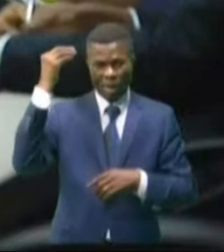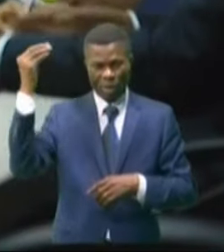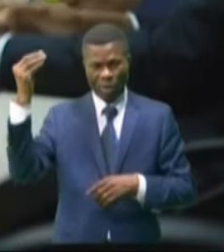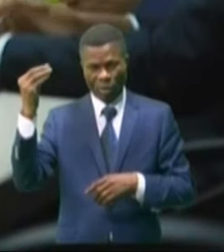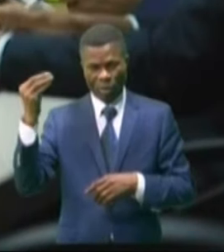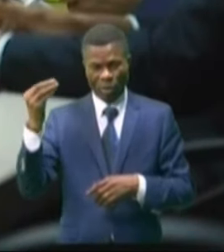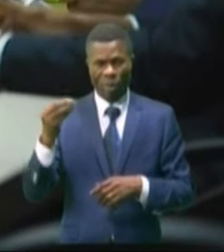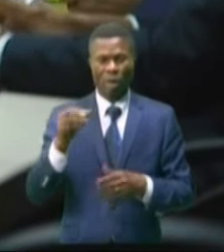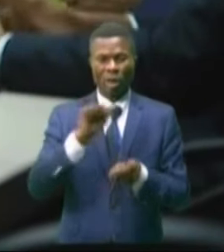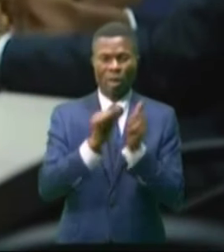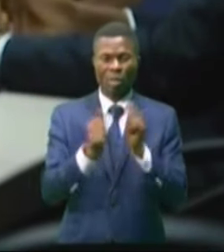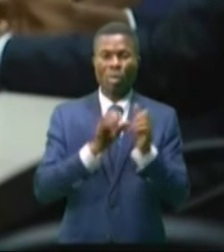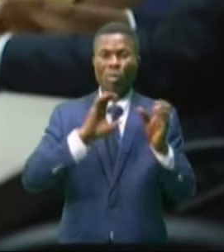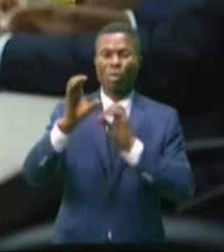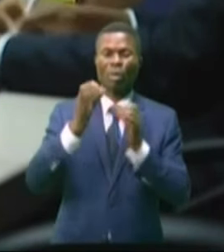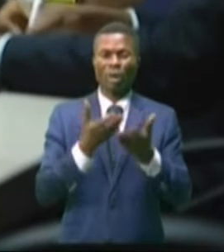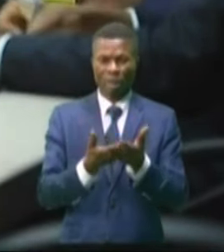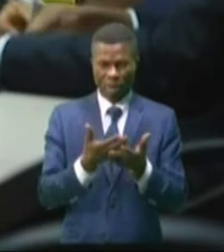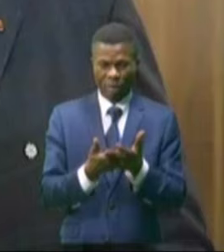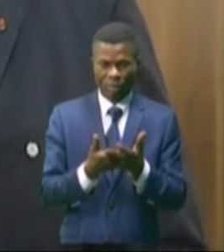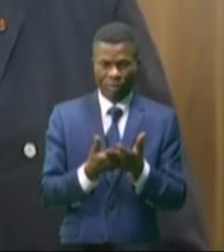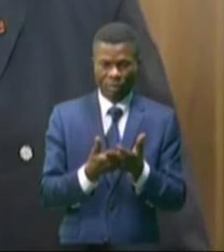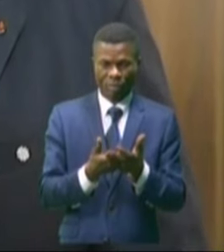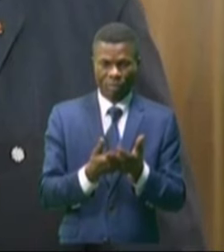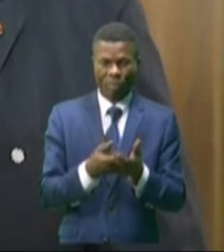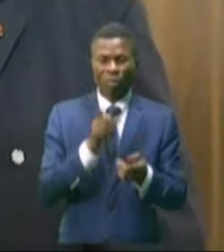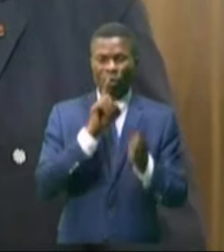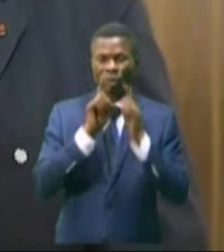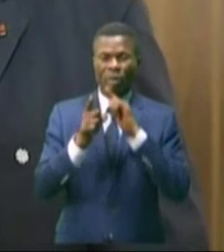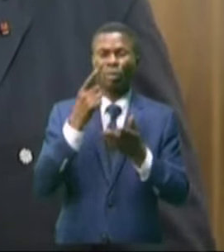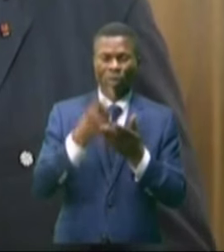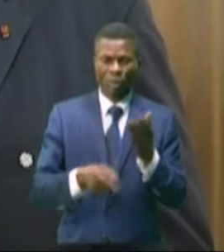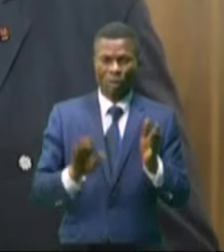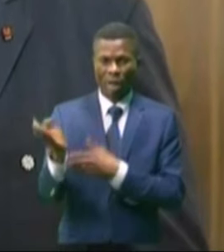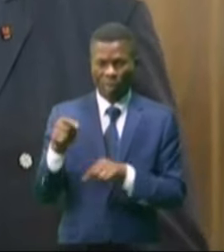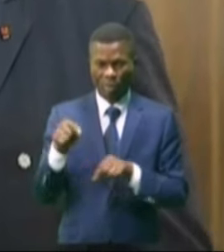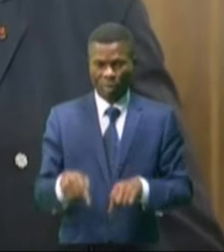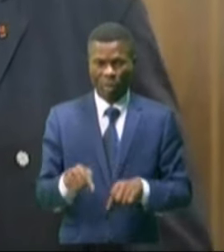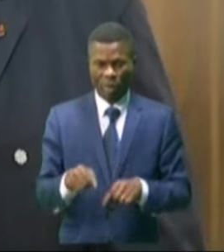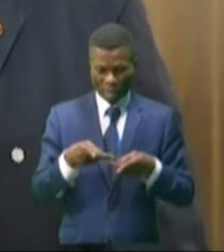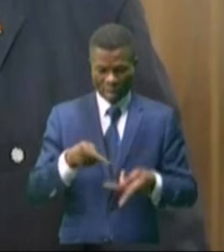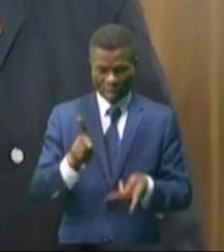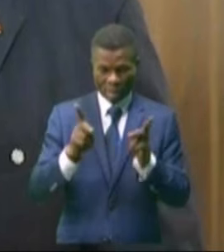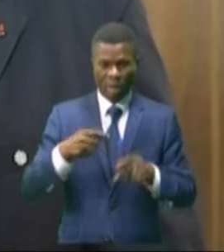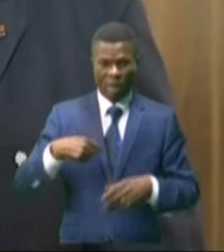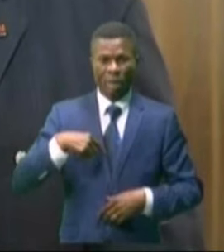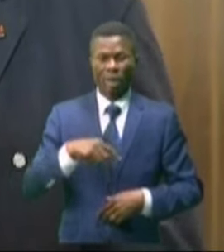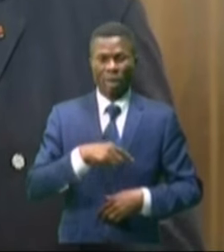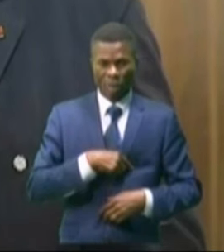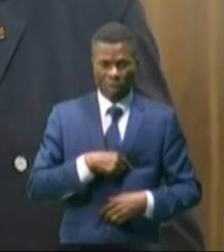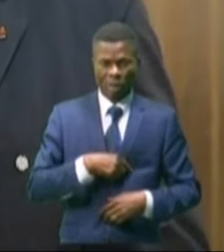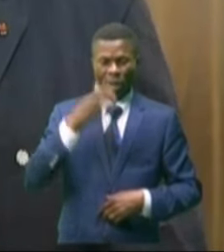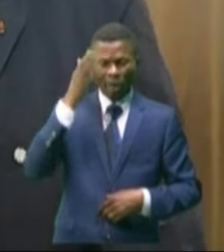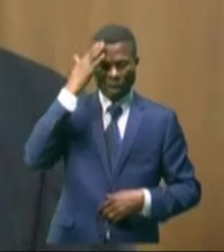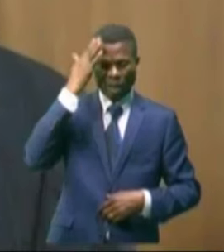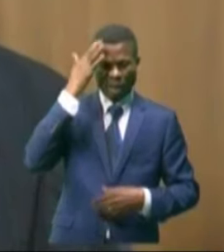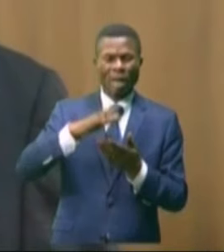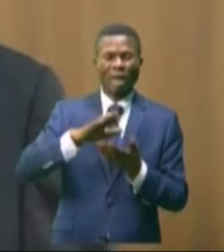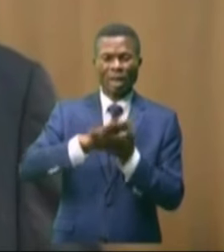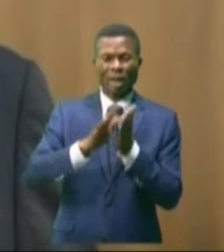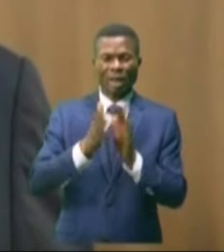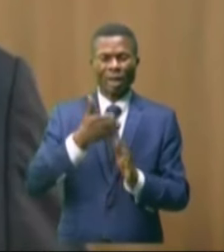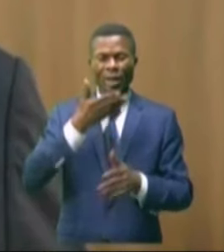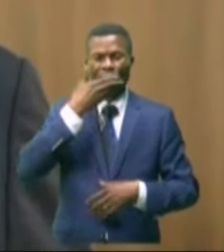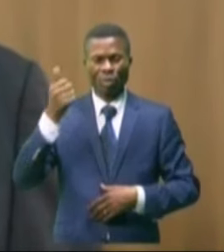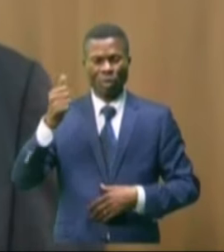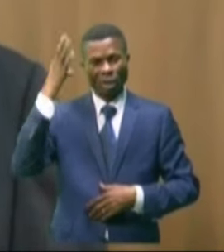le domaine de la communication. Et l'échange de ce matin nous a permis donc de nous enrichir les uns les autres. L'expérience de